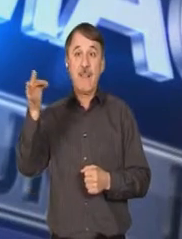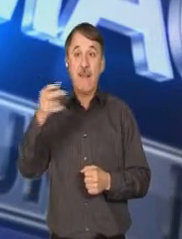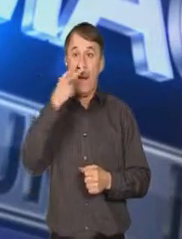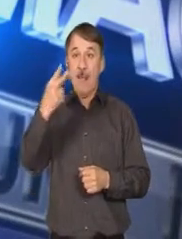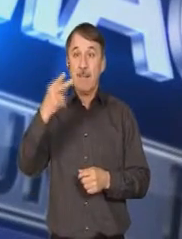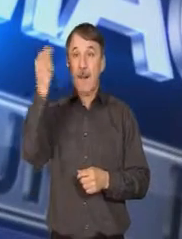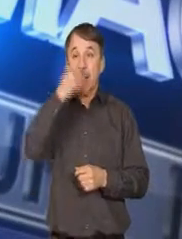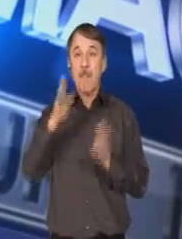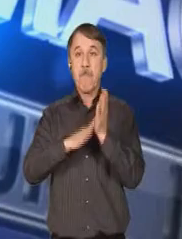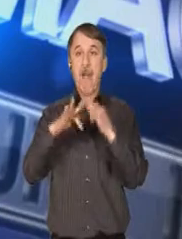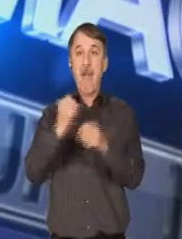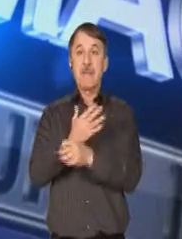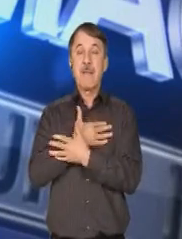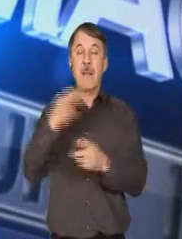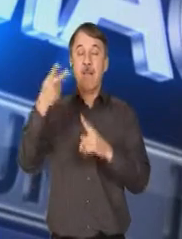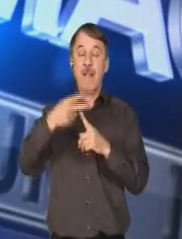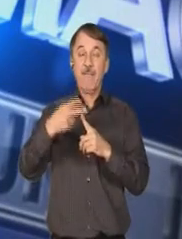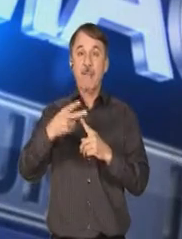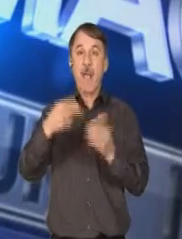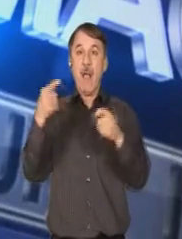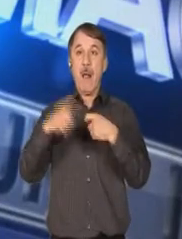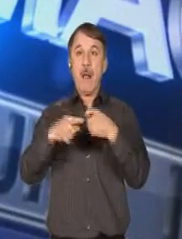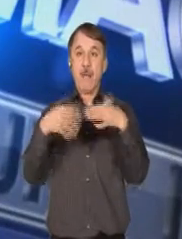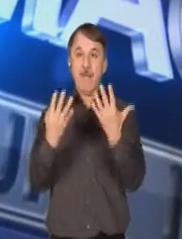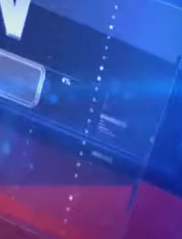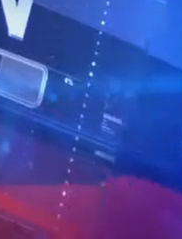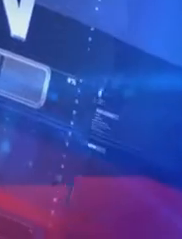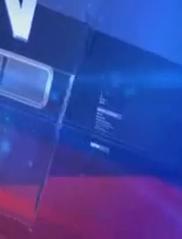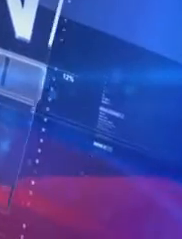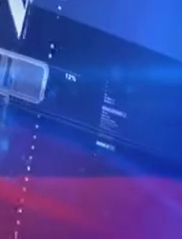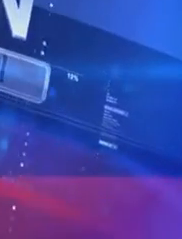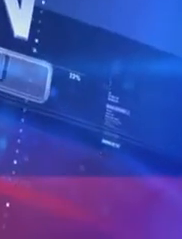Dobar dan, gledate nedeljni magazin televizije Kanal 9.